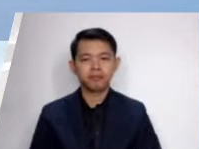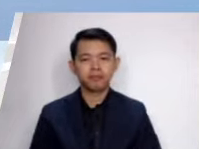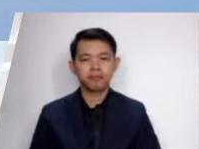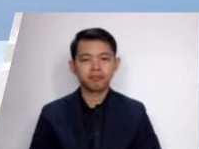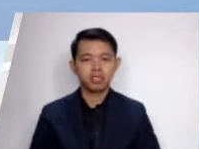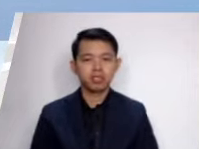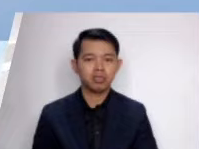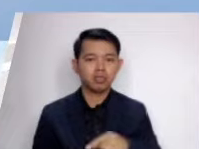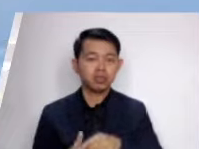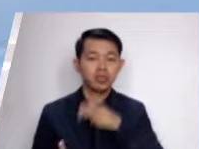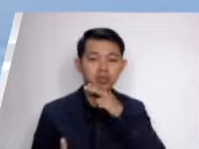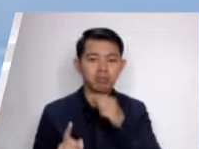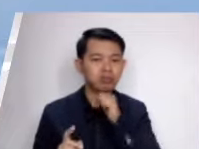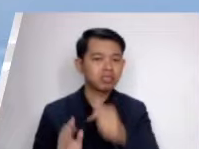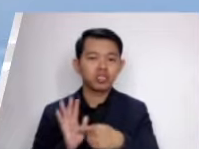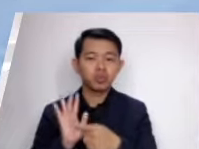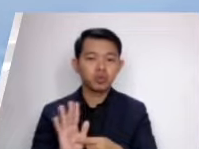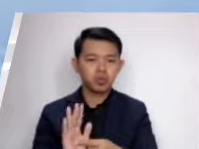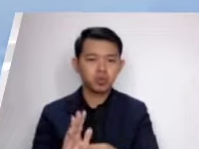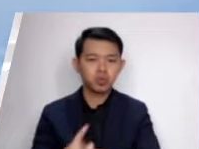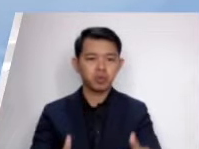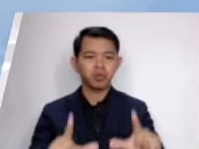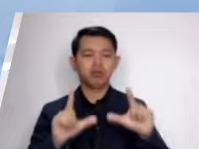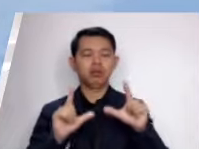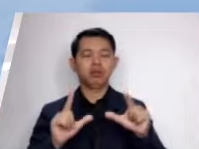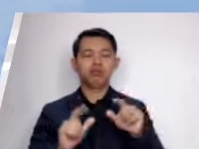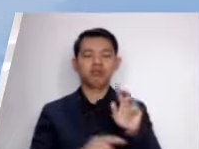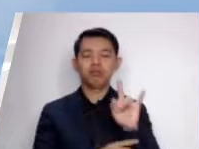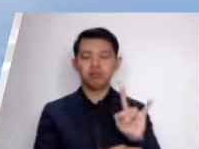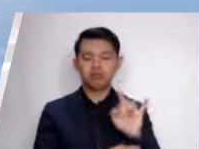media para magbigay ng pahayag.